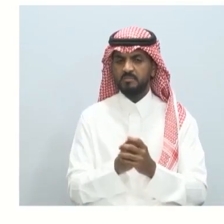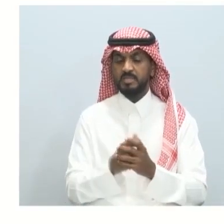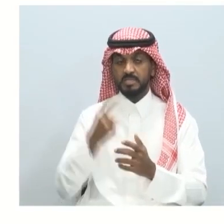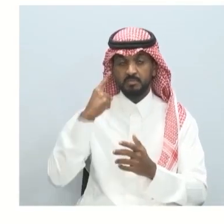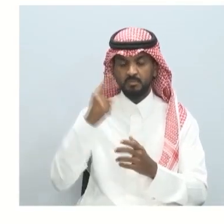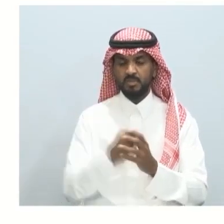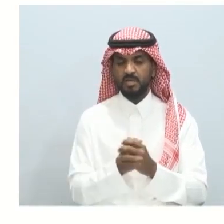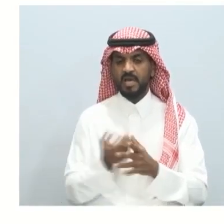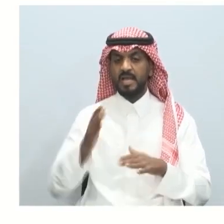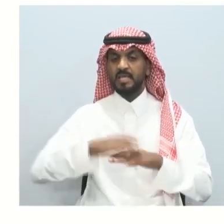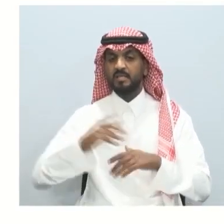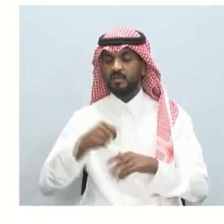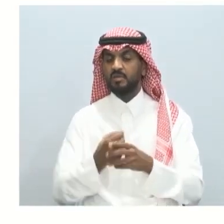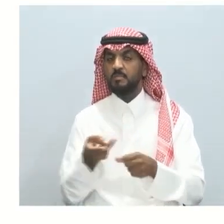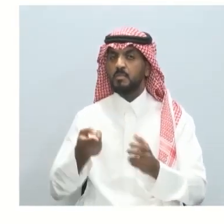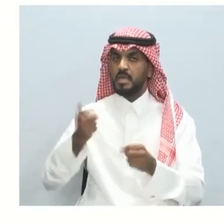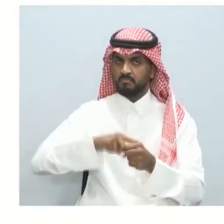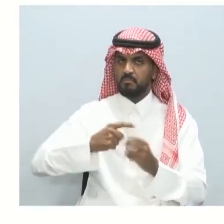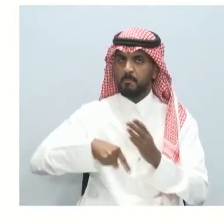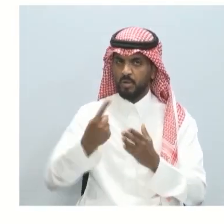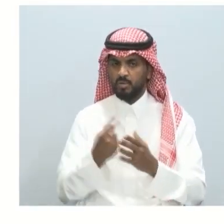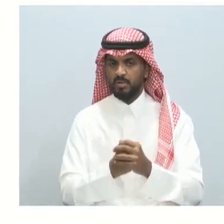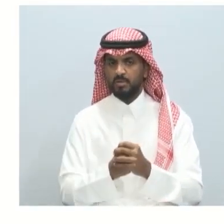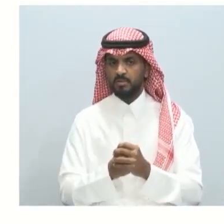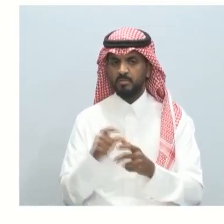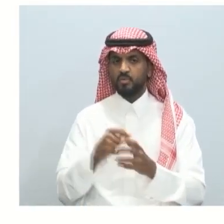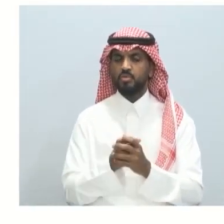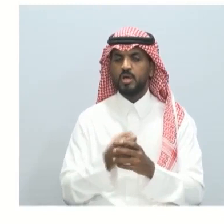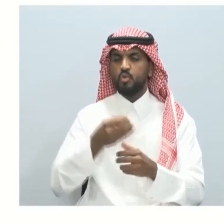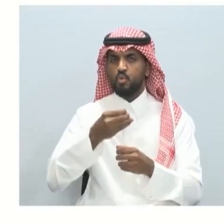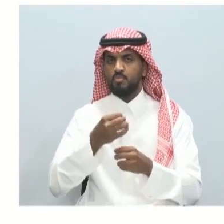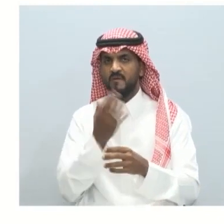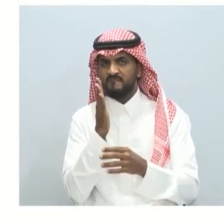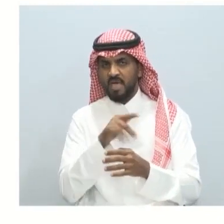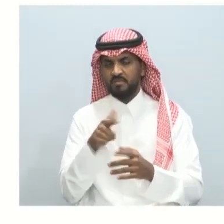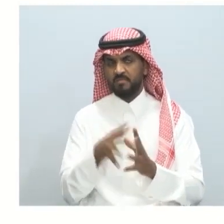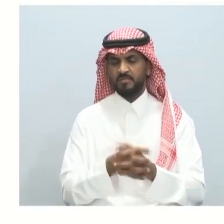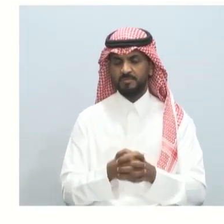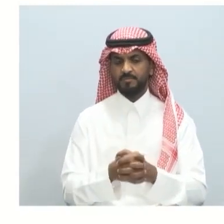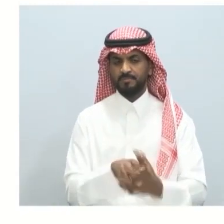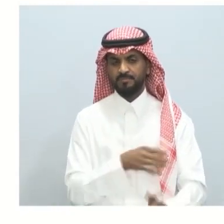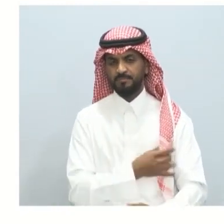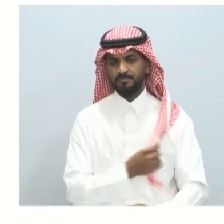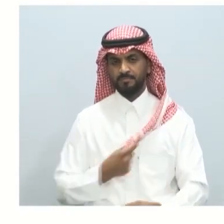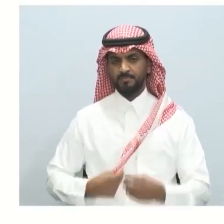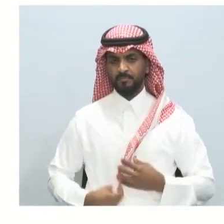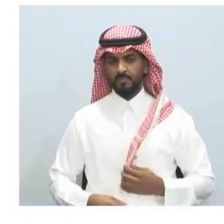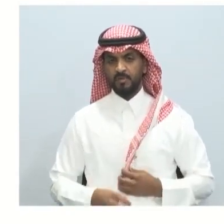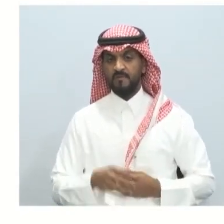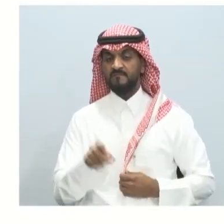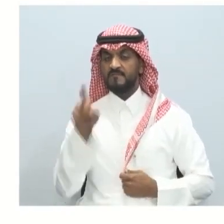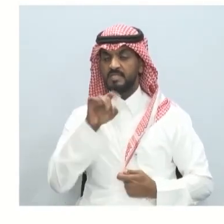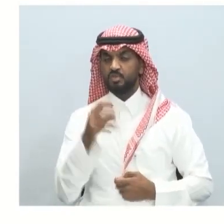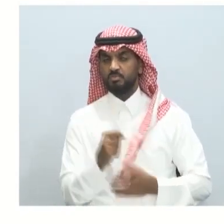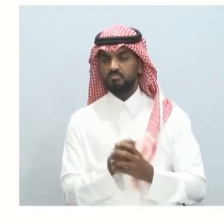بني عليك ان تحضر الي مره اخرى عندما يكون كوبك خاليا فساله